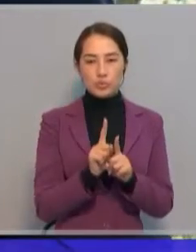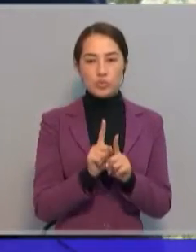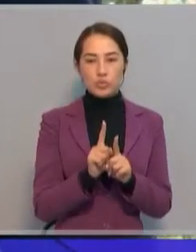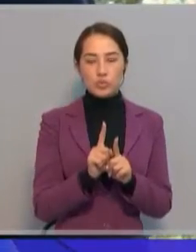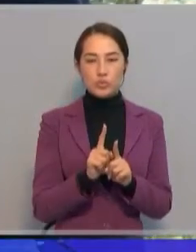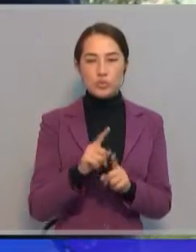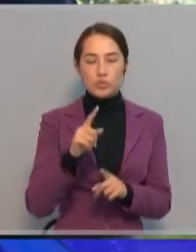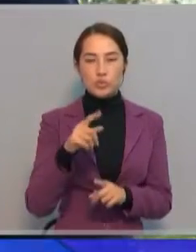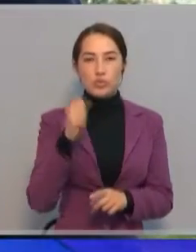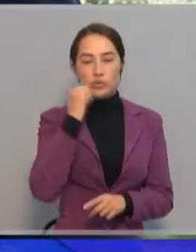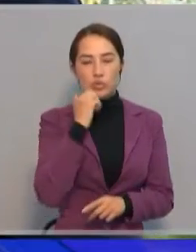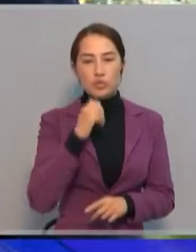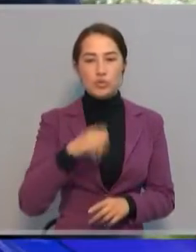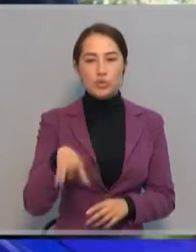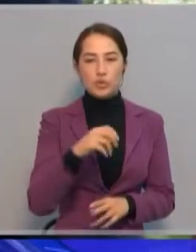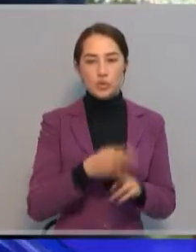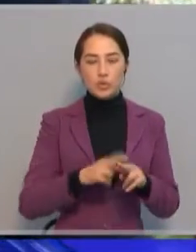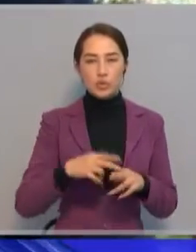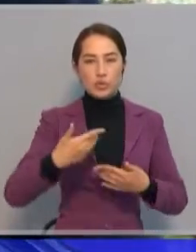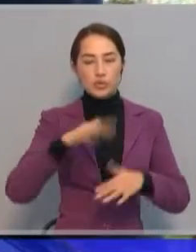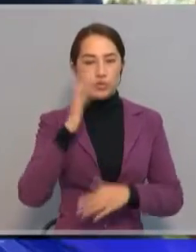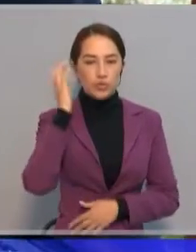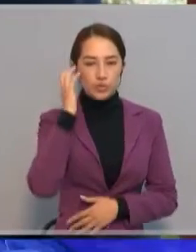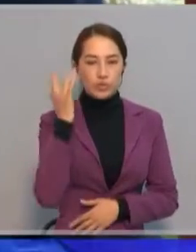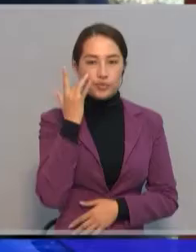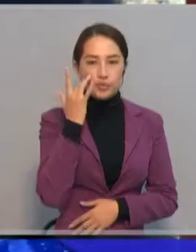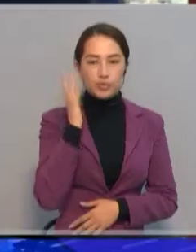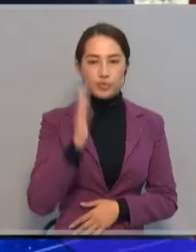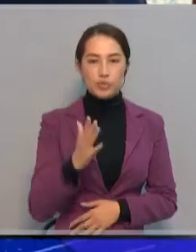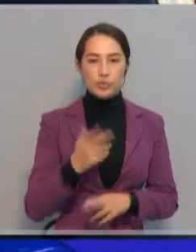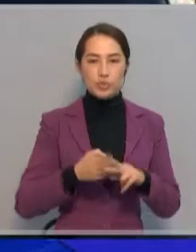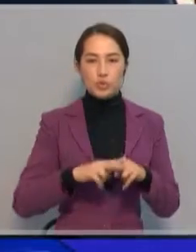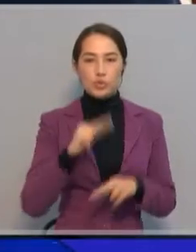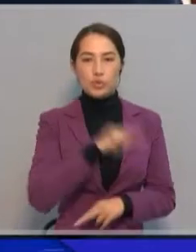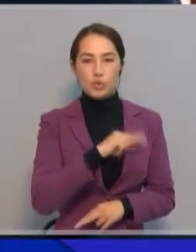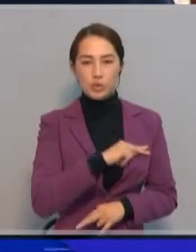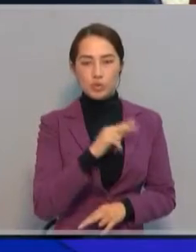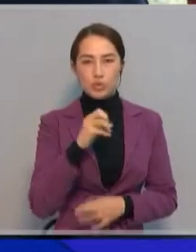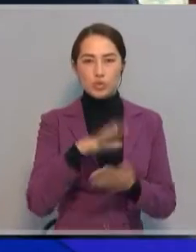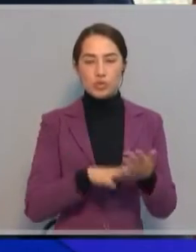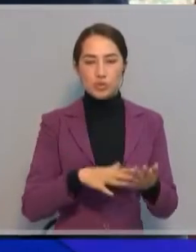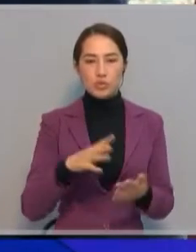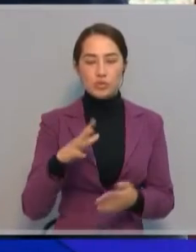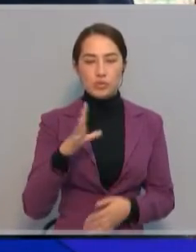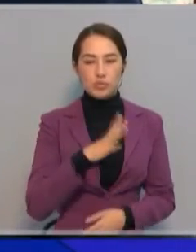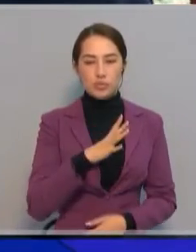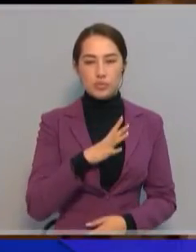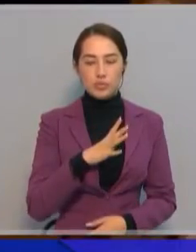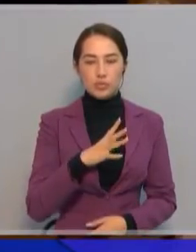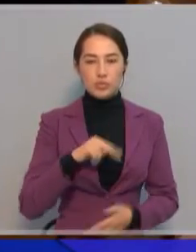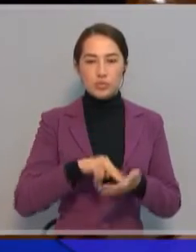осы ағаларымыздың, аталарымыздың ұсыныс пікірін, ақылын басшылыққа алып жұмыс жасаймыз деп батасын алуға келіп